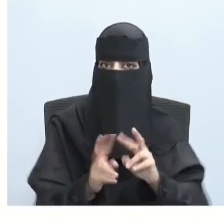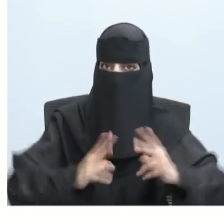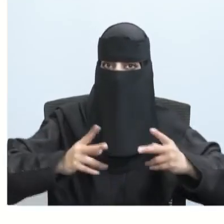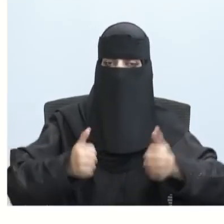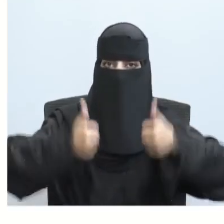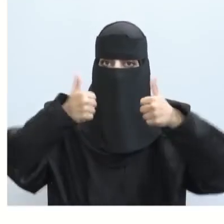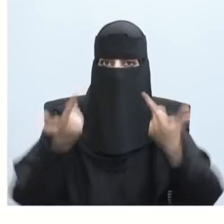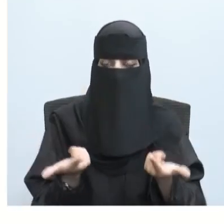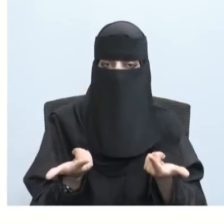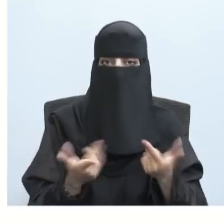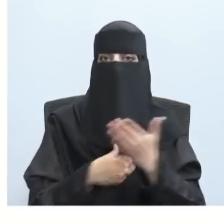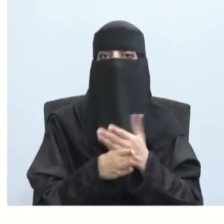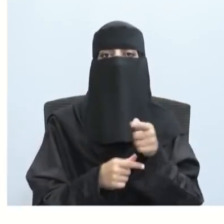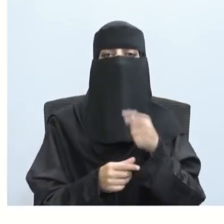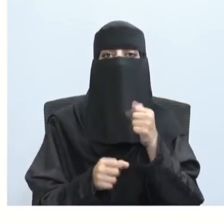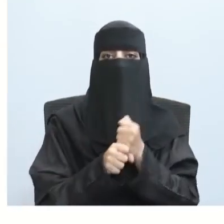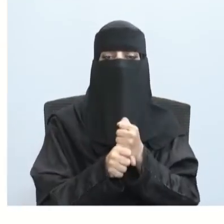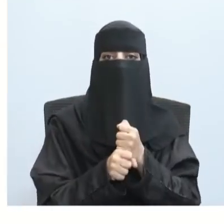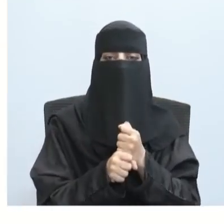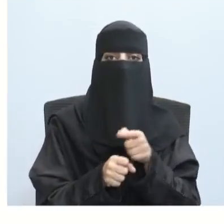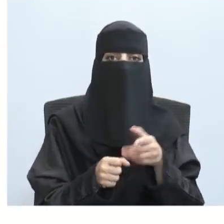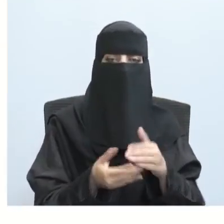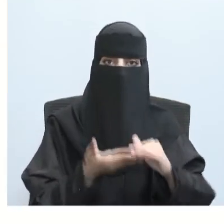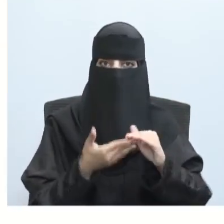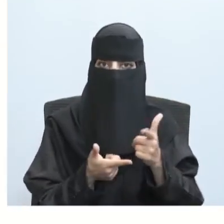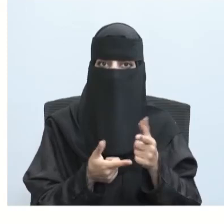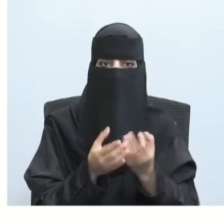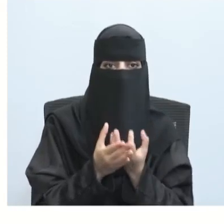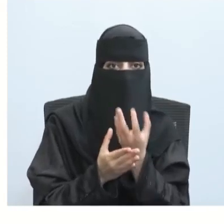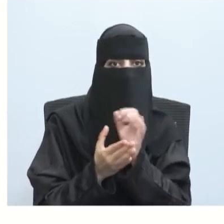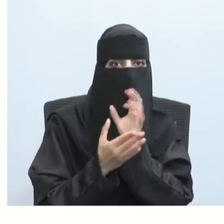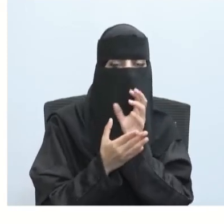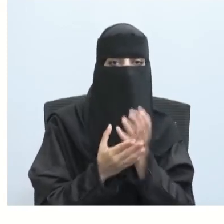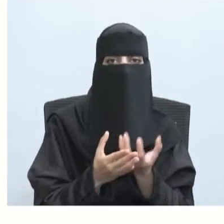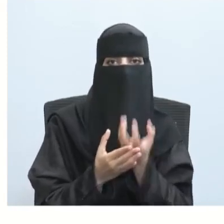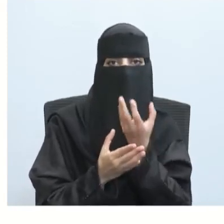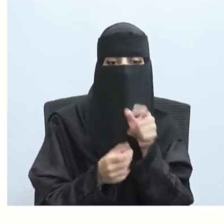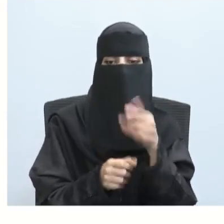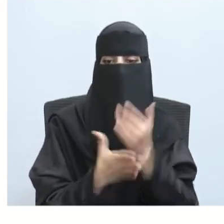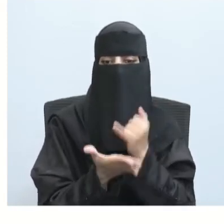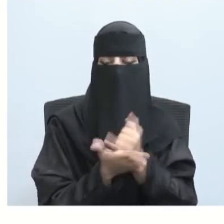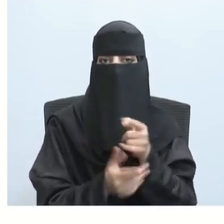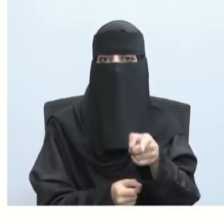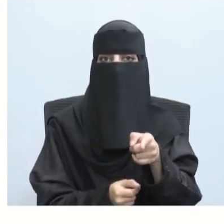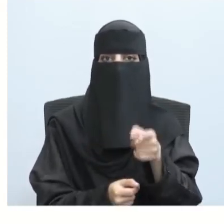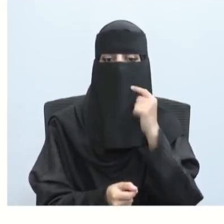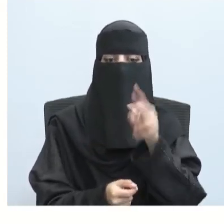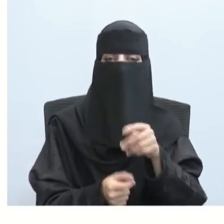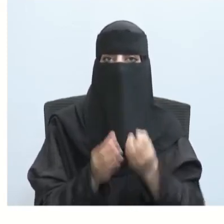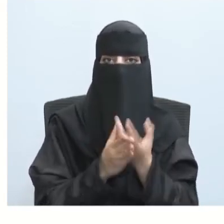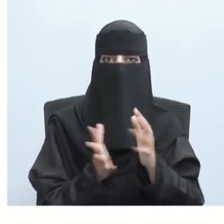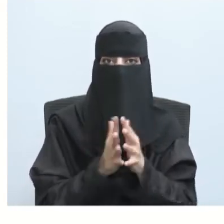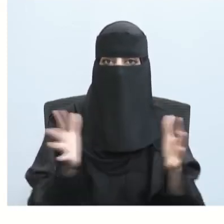احسنتم يكون ذلك عبر عمليه التسخين لنشاهد ماذا يحدث قد يطرا تغير على